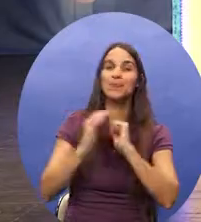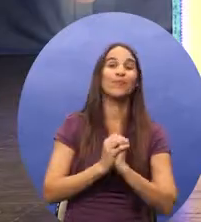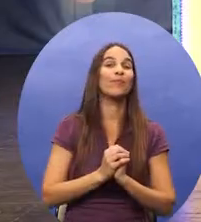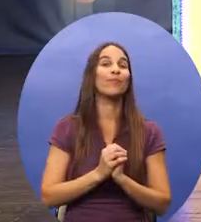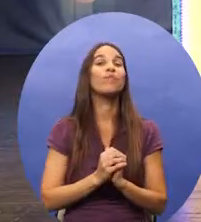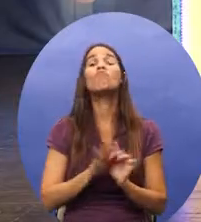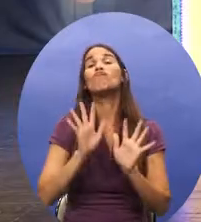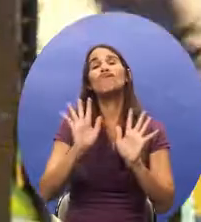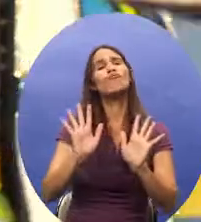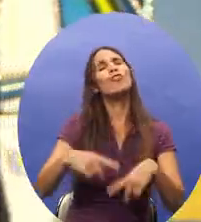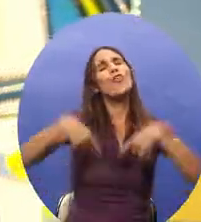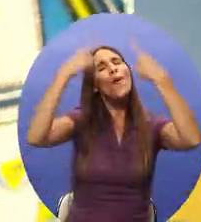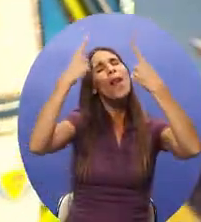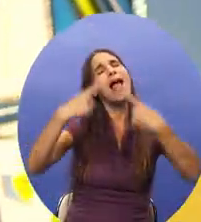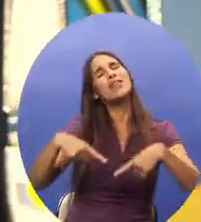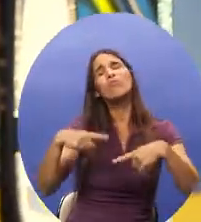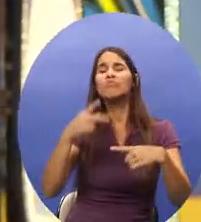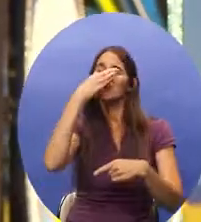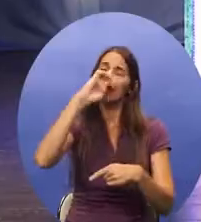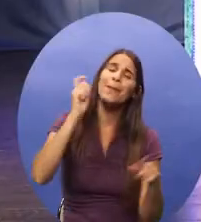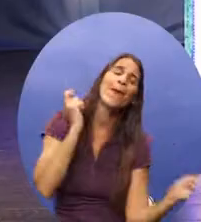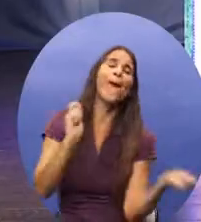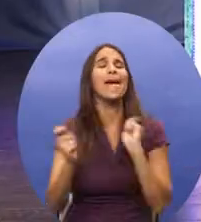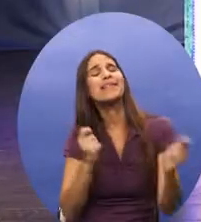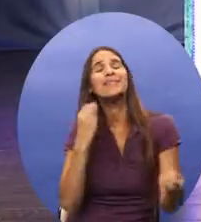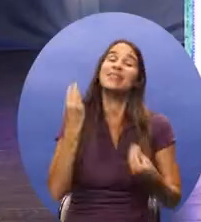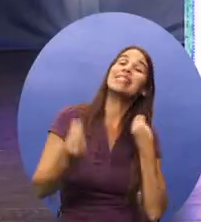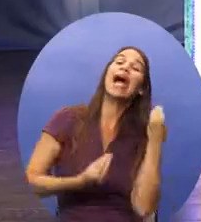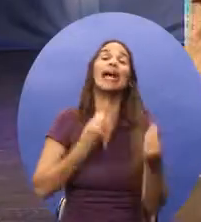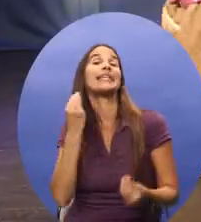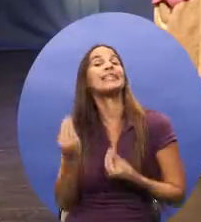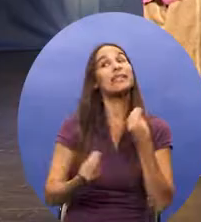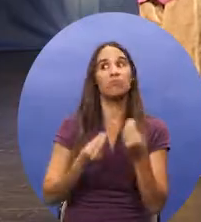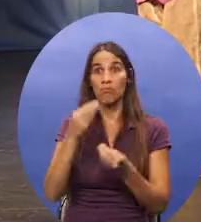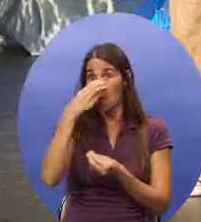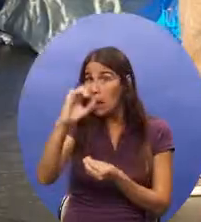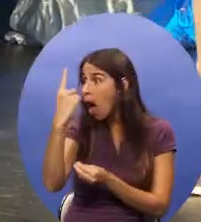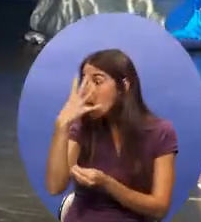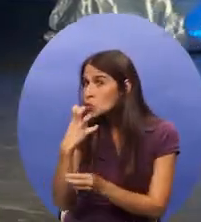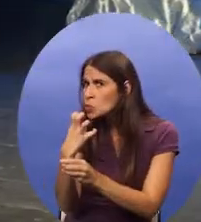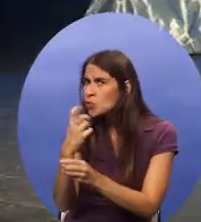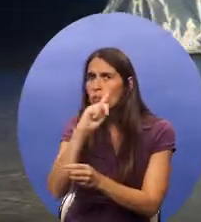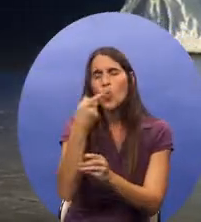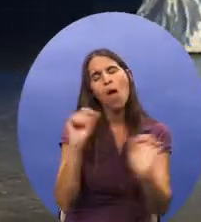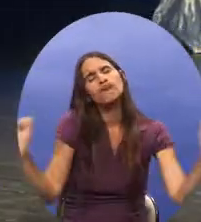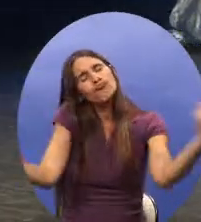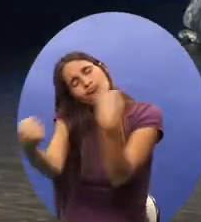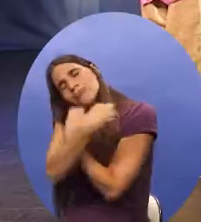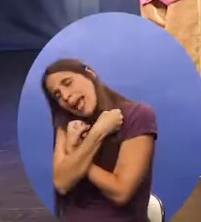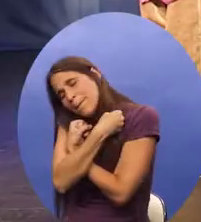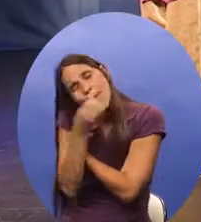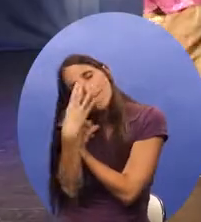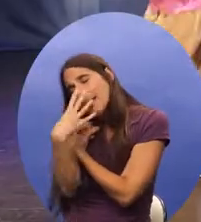ככה כל היום הם רוקדים ומשחקים, ועם פיל אחד עצוב הם נותנים חיבוק פילים.